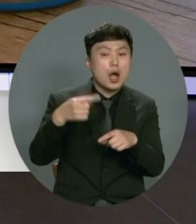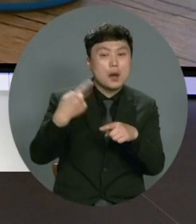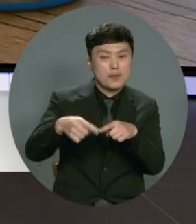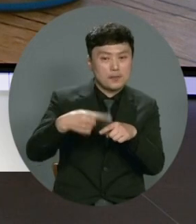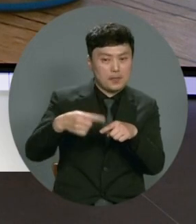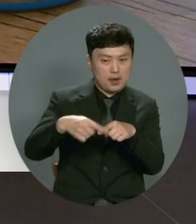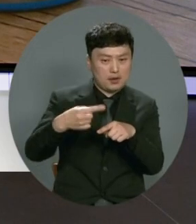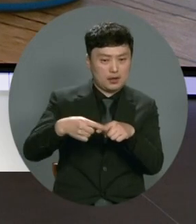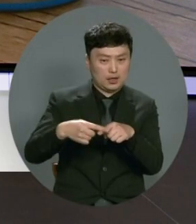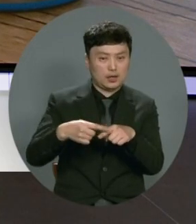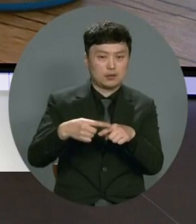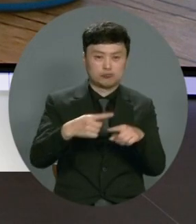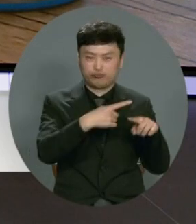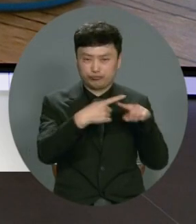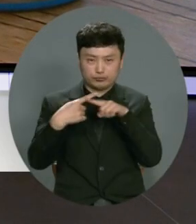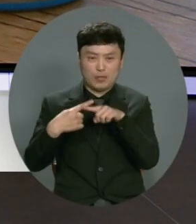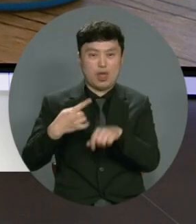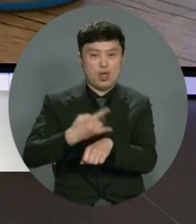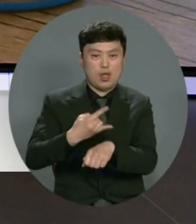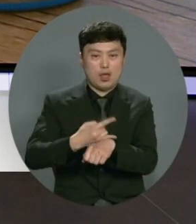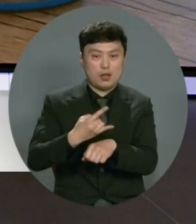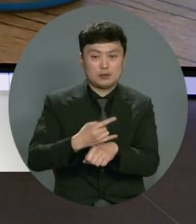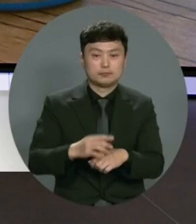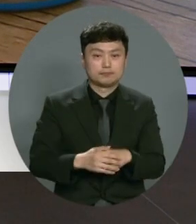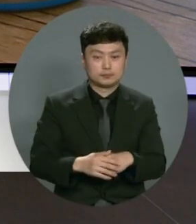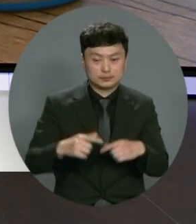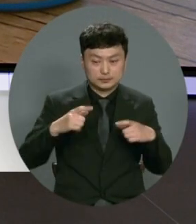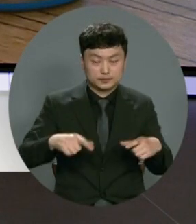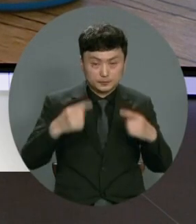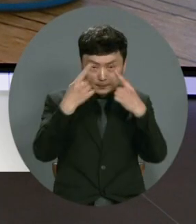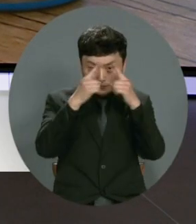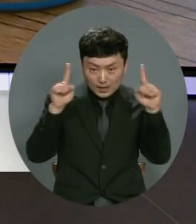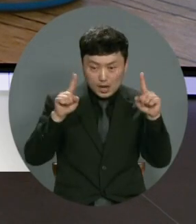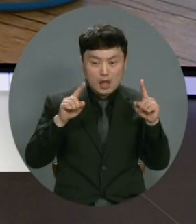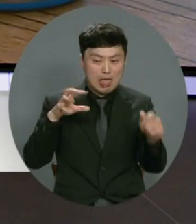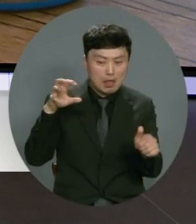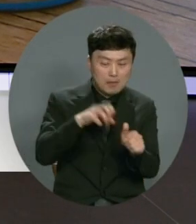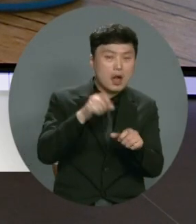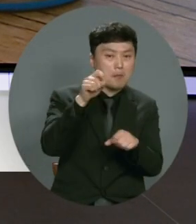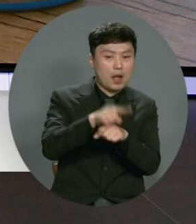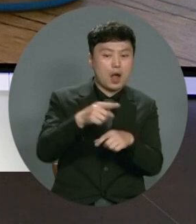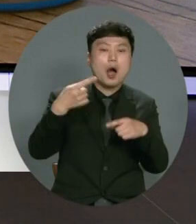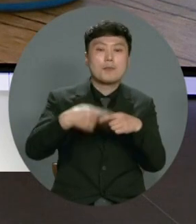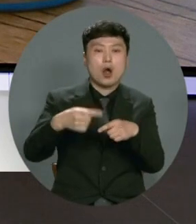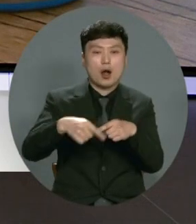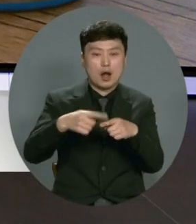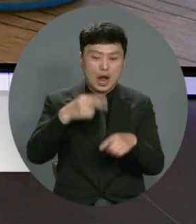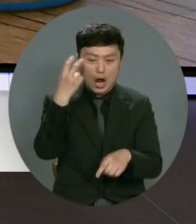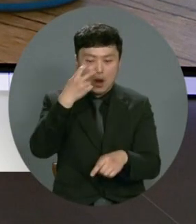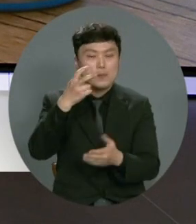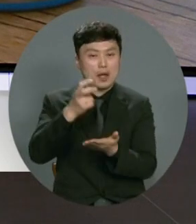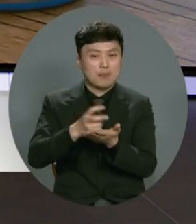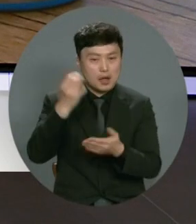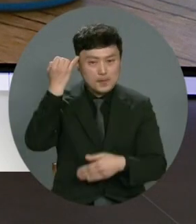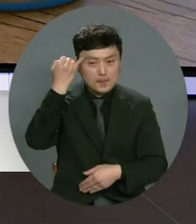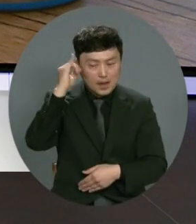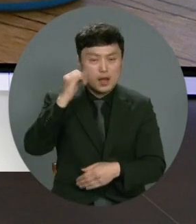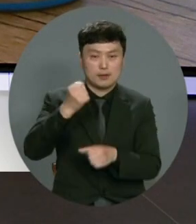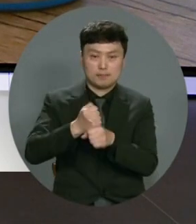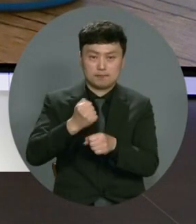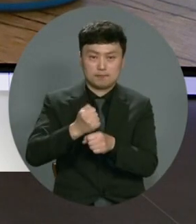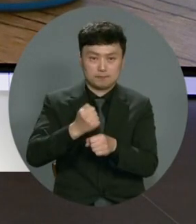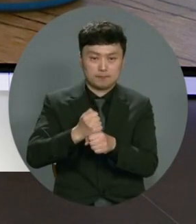의무화할 계획인데요 지역의 한 대학교에서 반려견 기질을 평가할 수 있는 검사법을 개발하고 있습니다